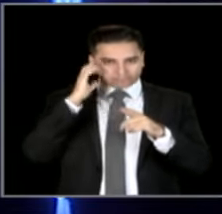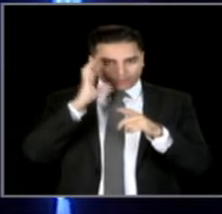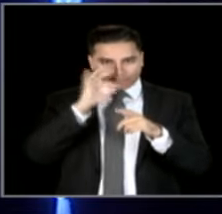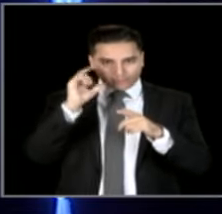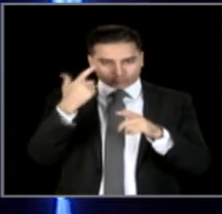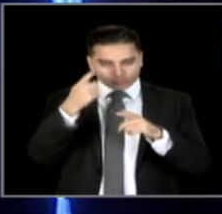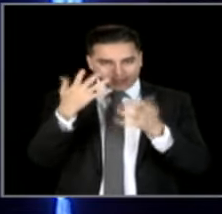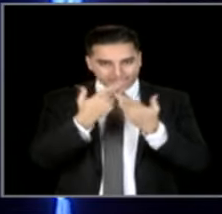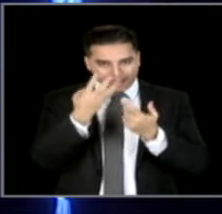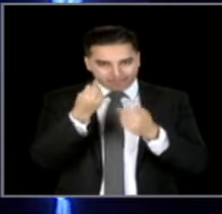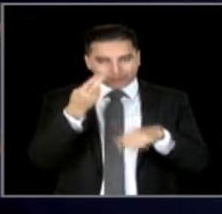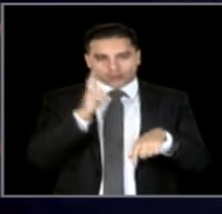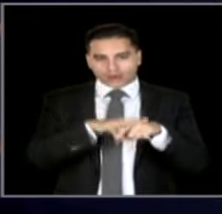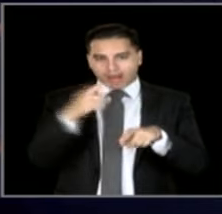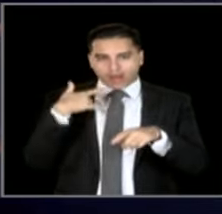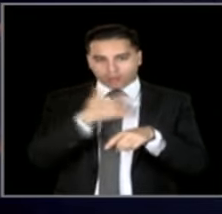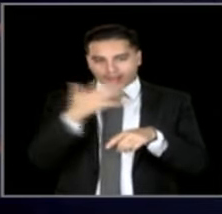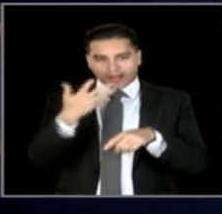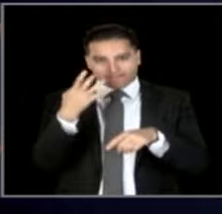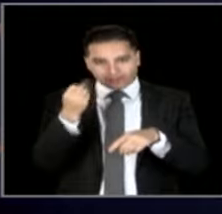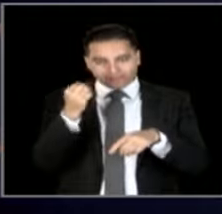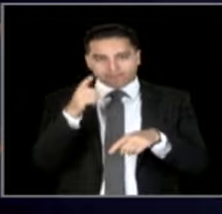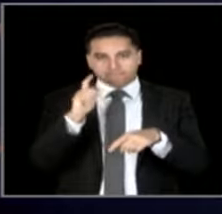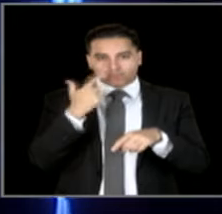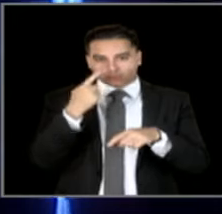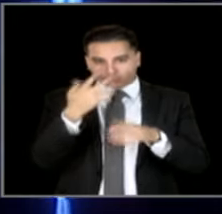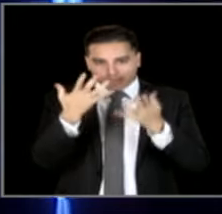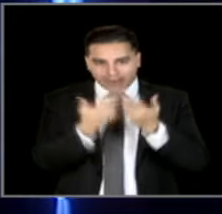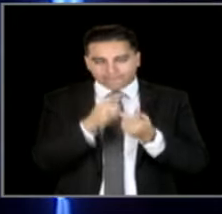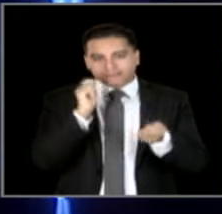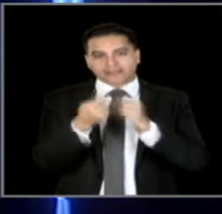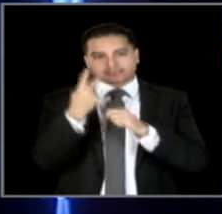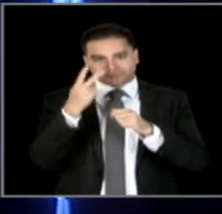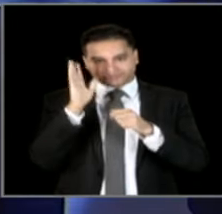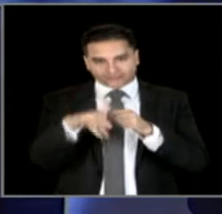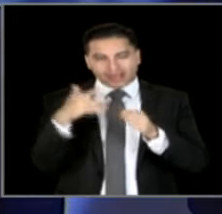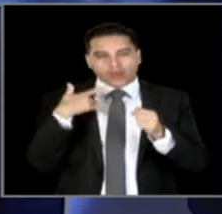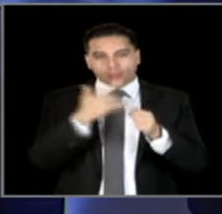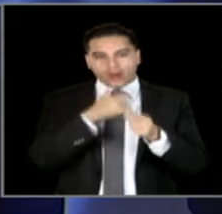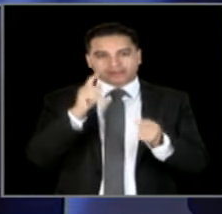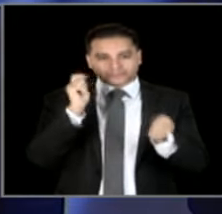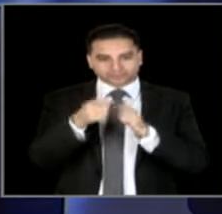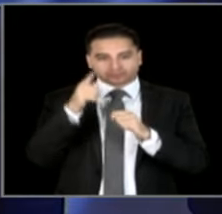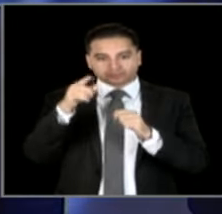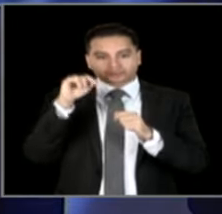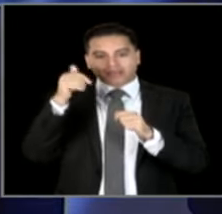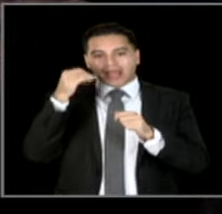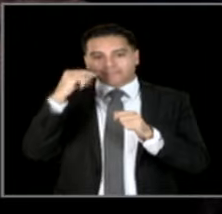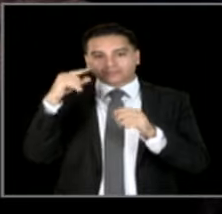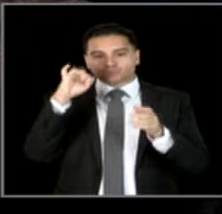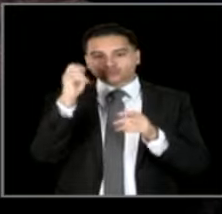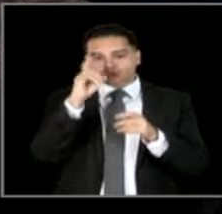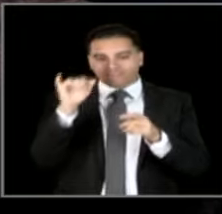جامعة حلوان 40. وجامعة حلوان عندنا تغييرين، أحمد مصطفى نزل مكان محمود